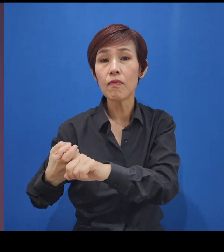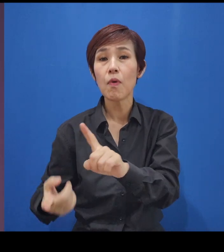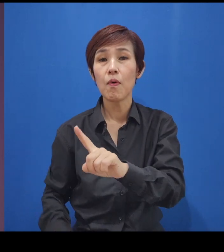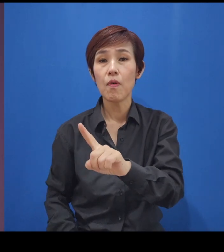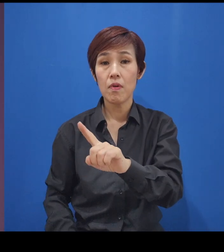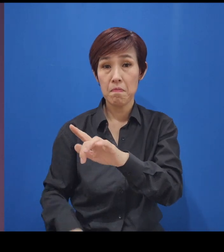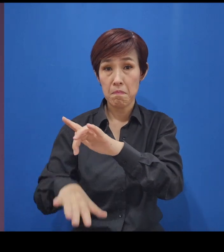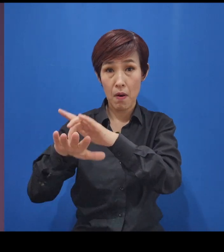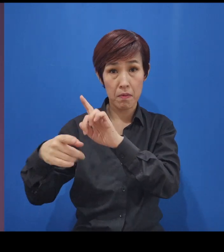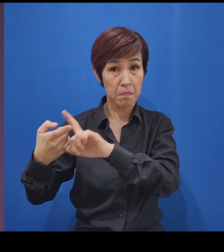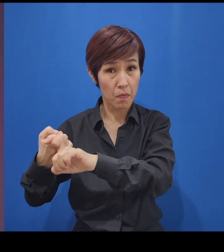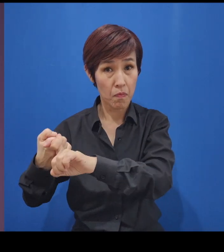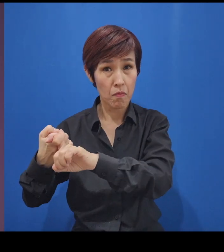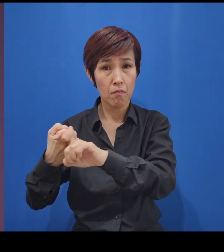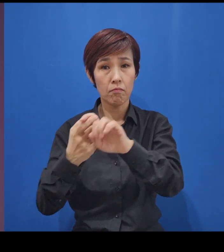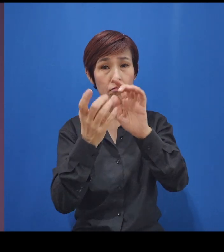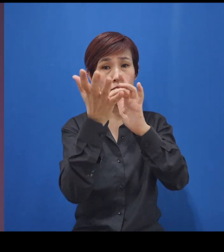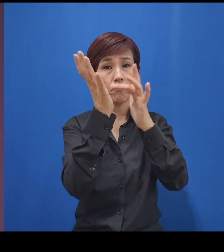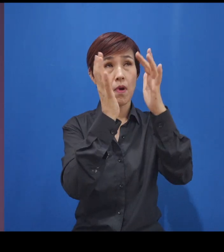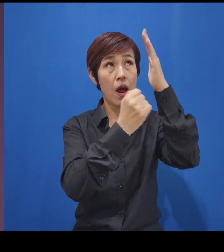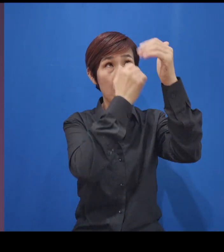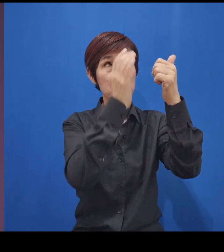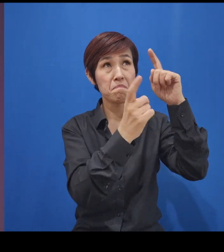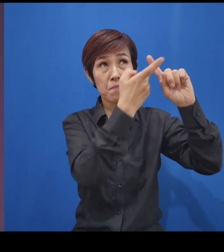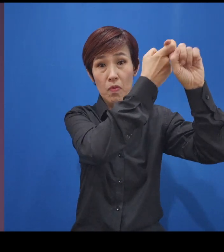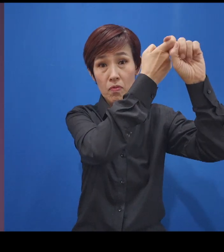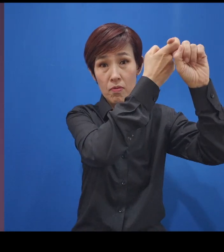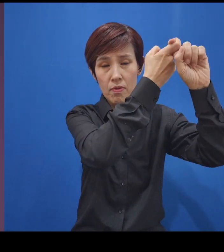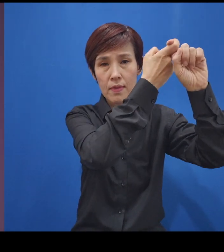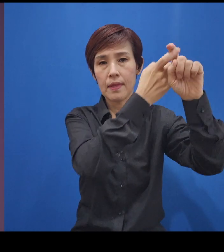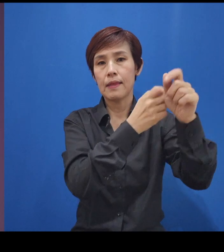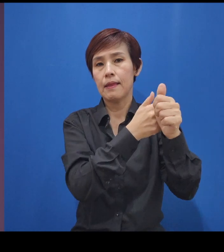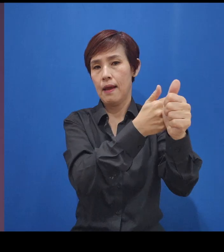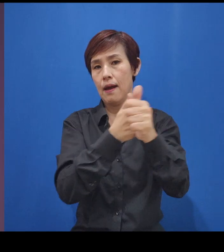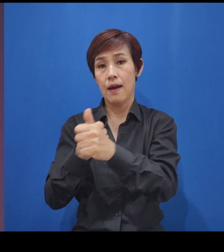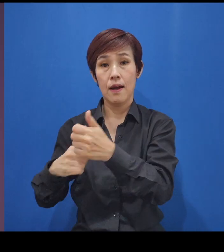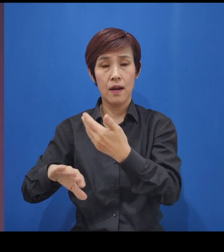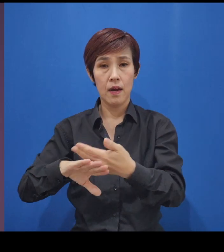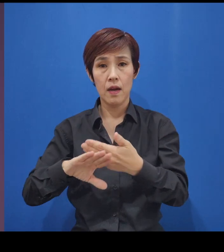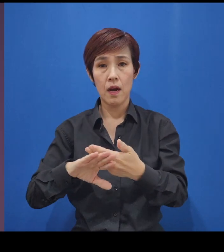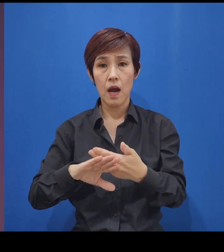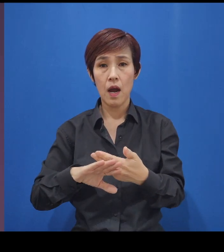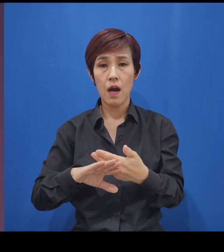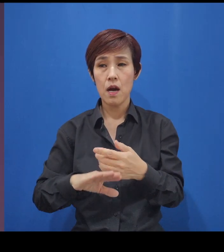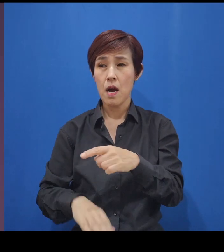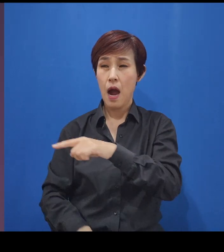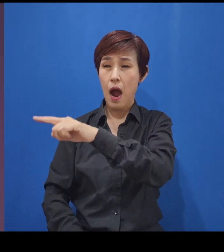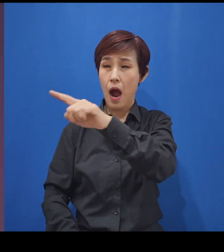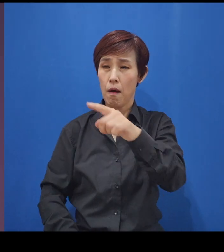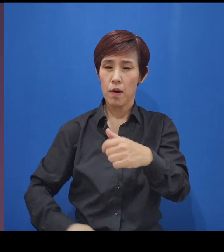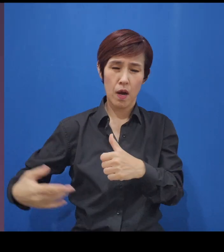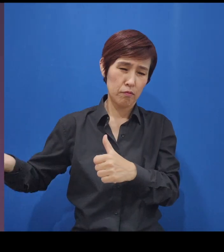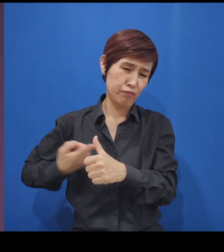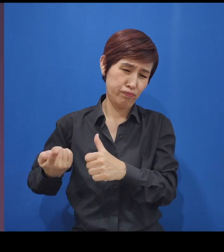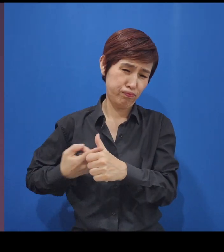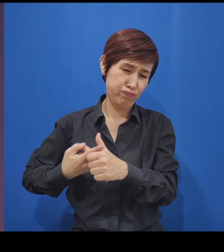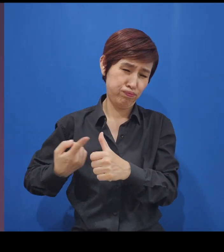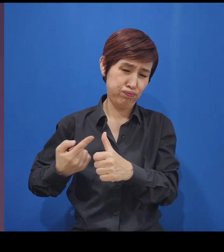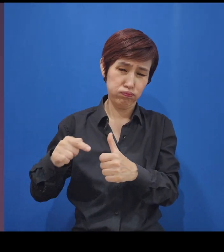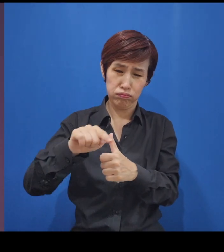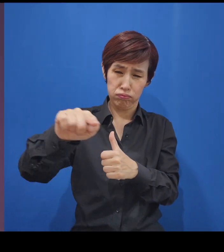손을 어디에 두느냐에 달린 것처럼 아무것도 가진 거 없고 그들을 박해하는